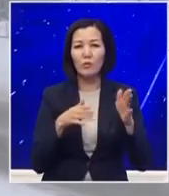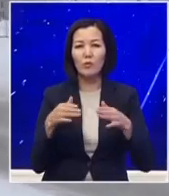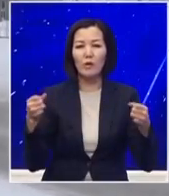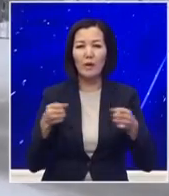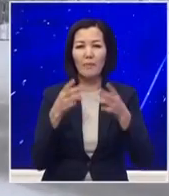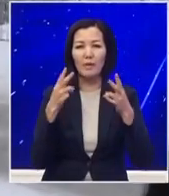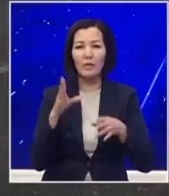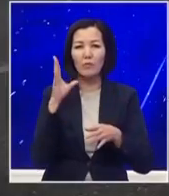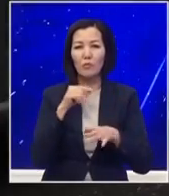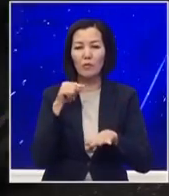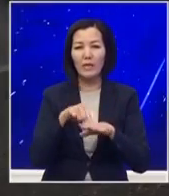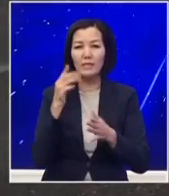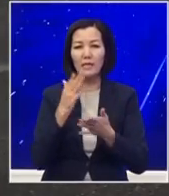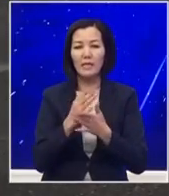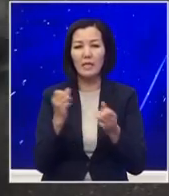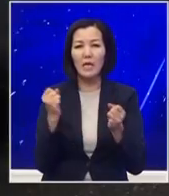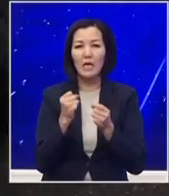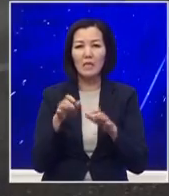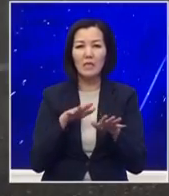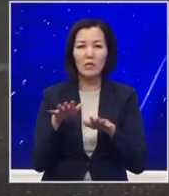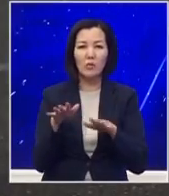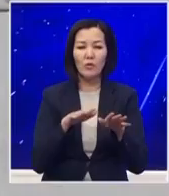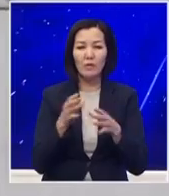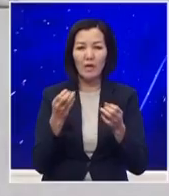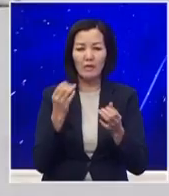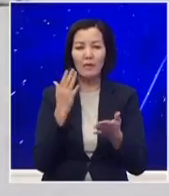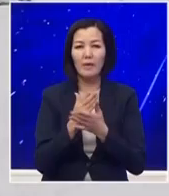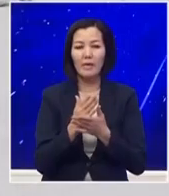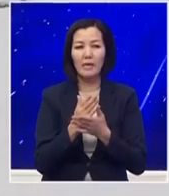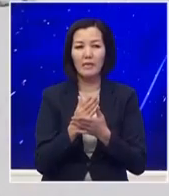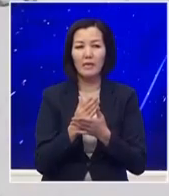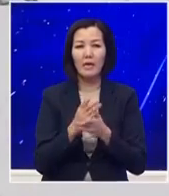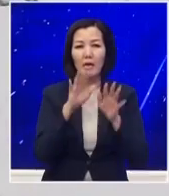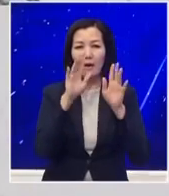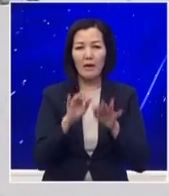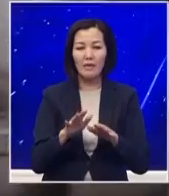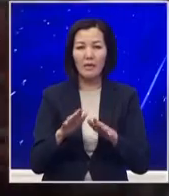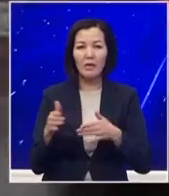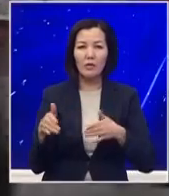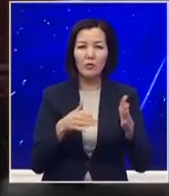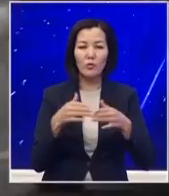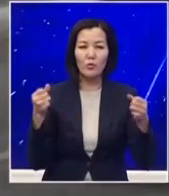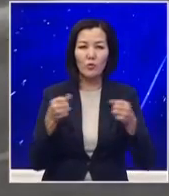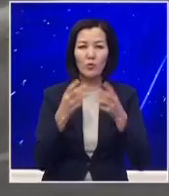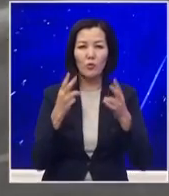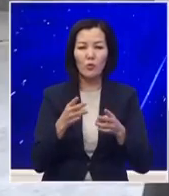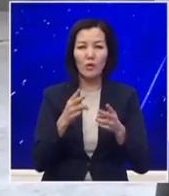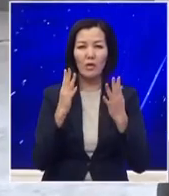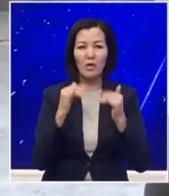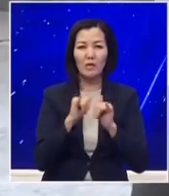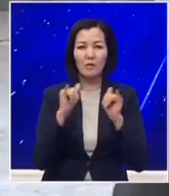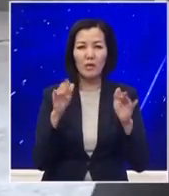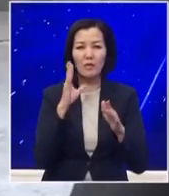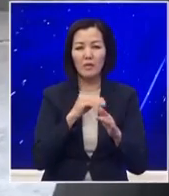апаттардың болуына әсер етеді. Қыста жол тайғақтығы тағы бар. Сондықтан қарлы кезеңде жол көлік оқиғалары көбейеді.